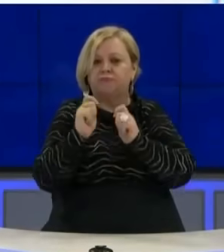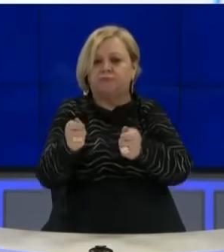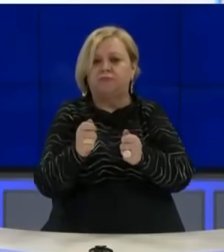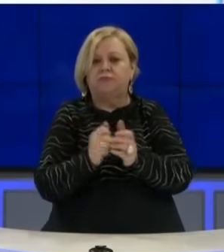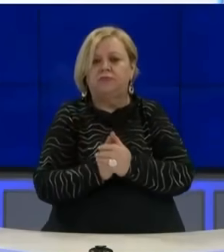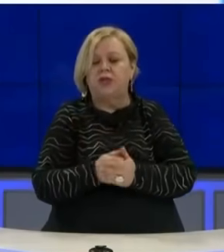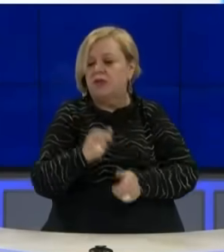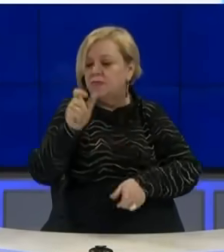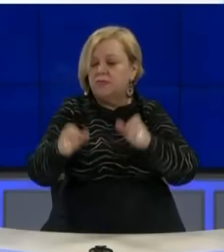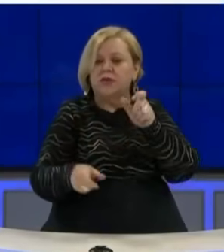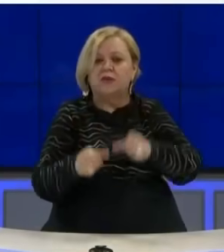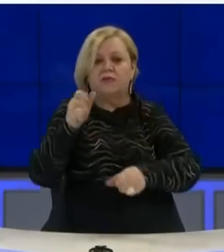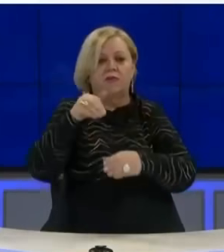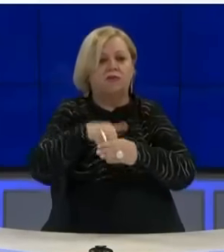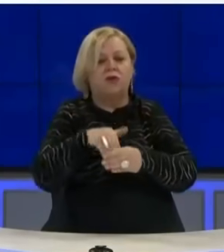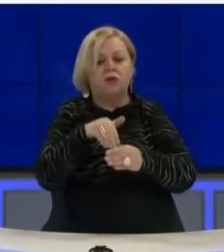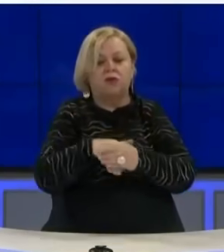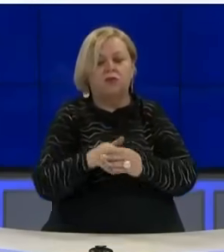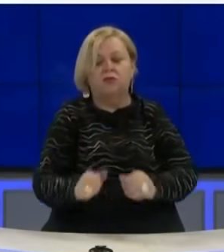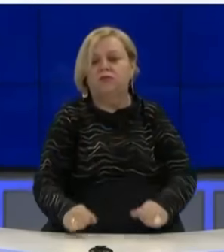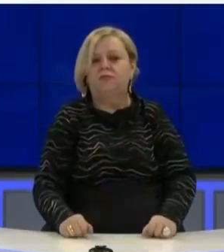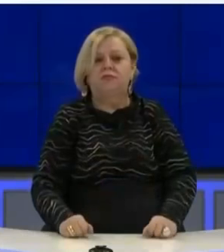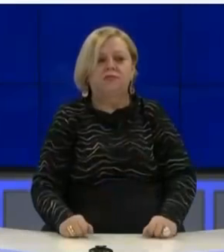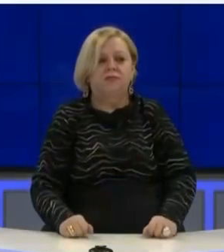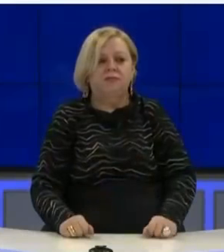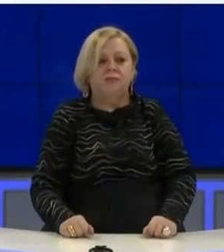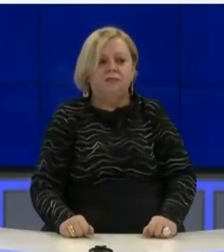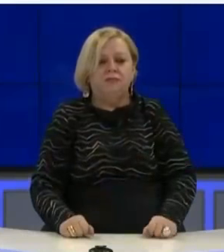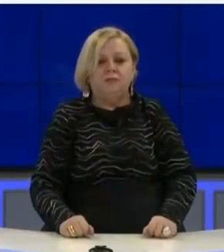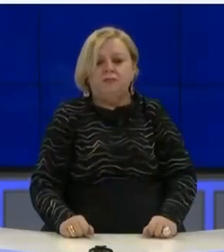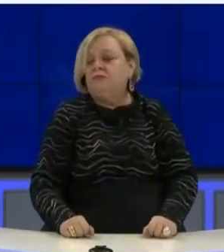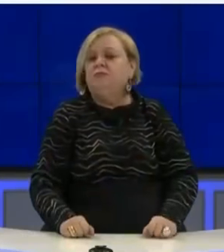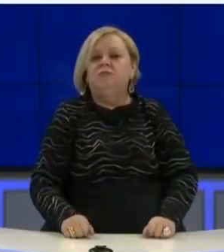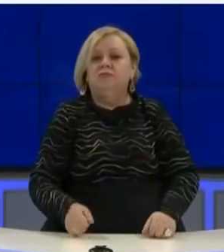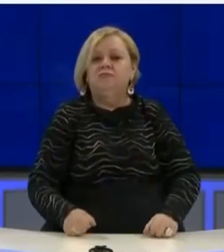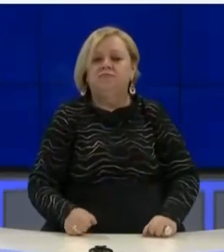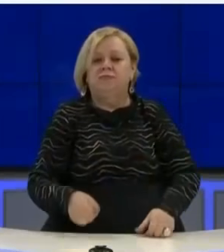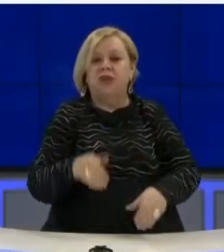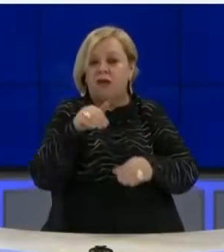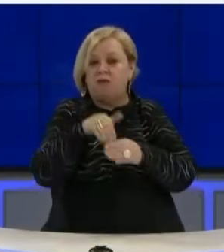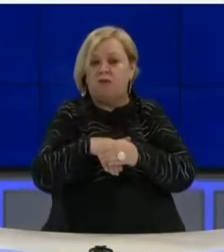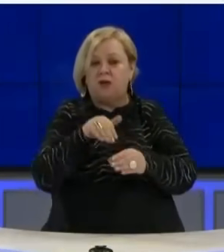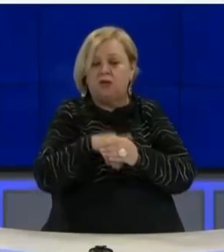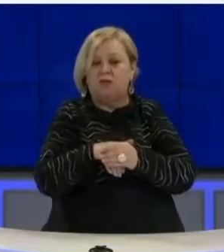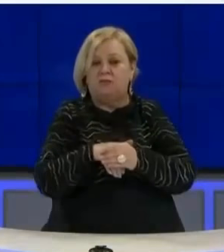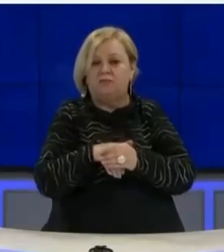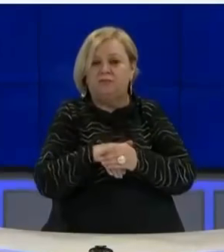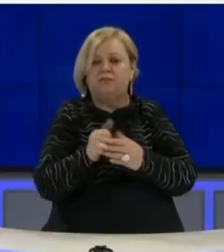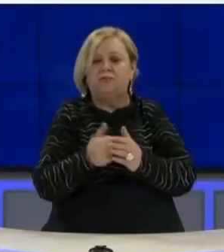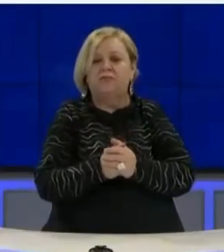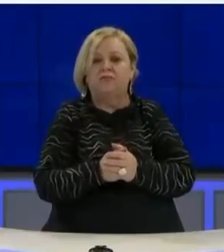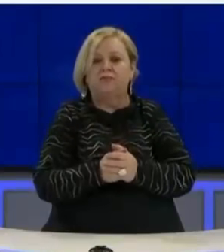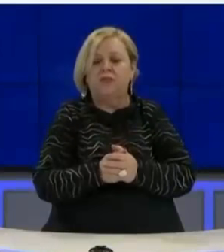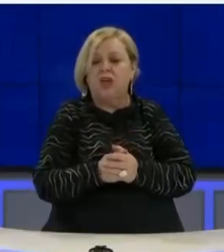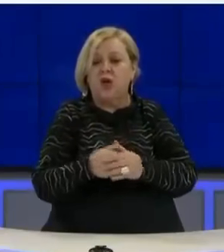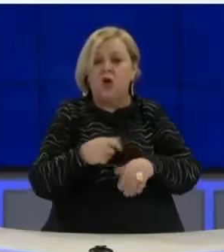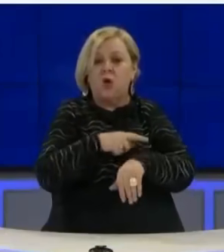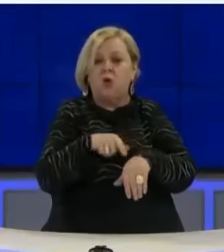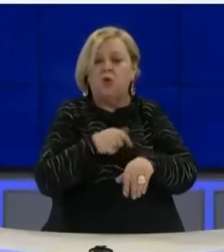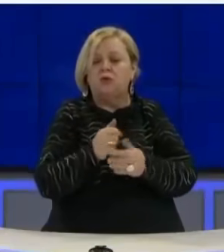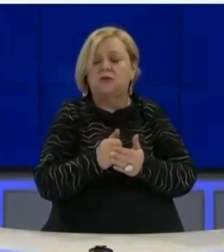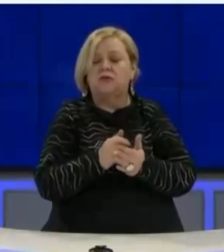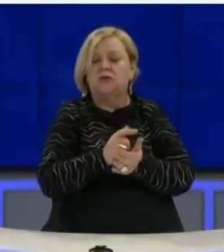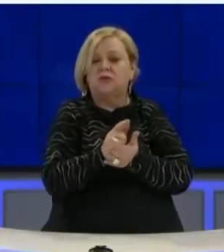këta persona si votues. Gjatë periudës së aplikimit, pra deri më 21 janar në orën 18 sipas kohës lokale në Kosovë, kemi pranuar